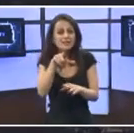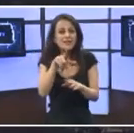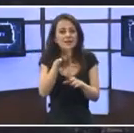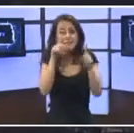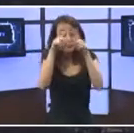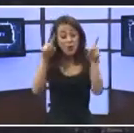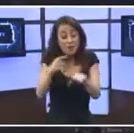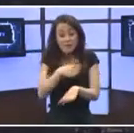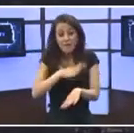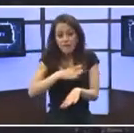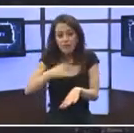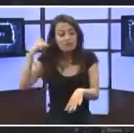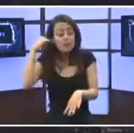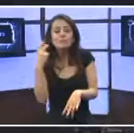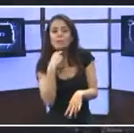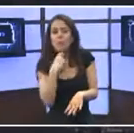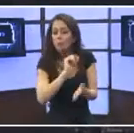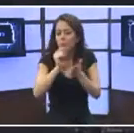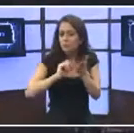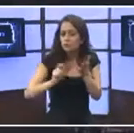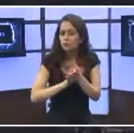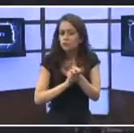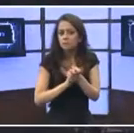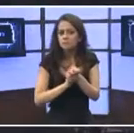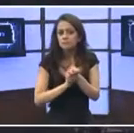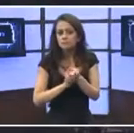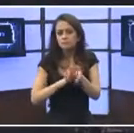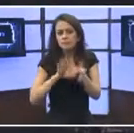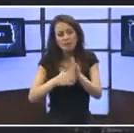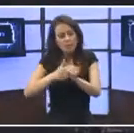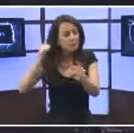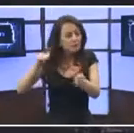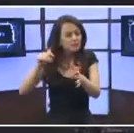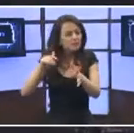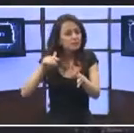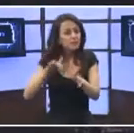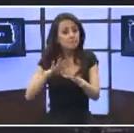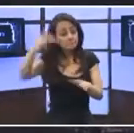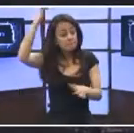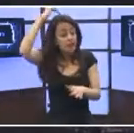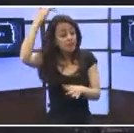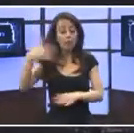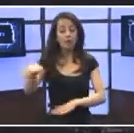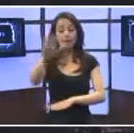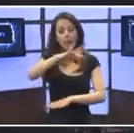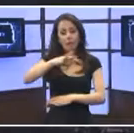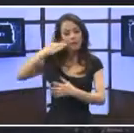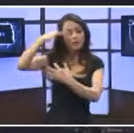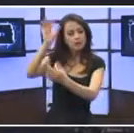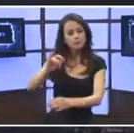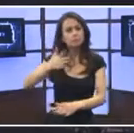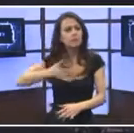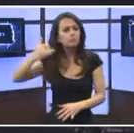profilimde cep telefonum var. Hiç de rahatsız olmuyorum. Ne kadar tam güzel. Aksine çok huzurluyum. Çünkü Bağcılar'da herkes benim telefonumu